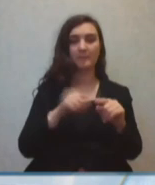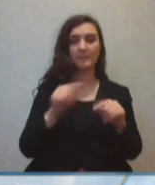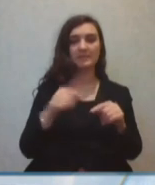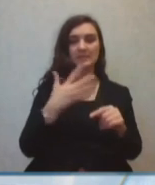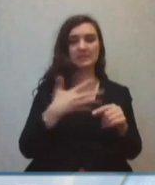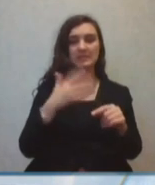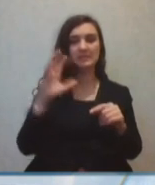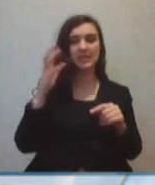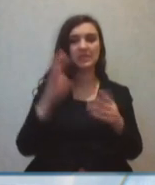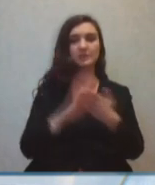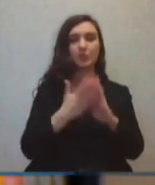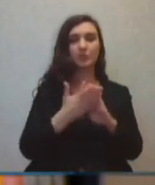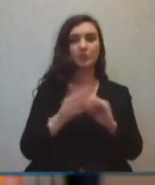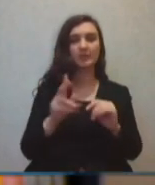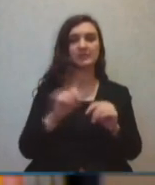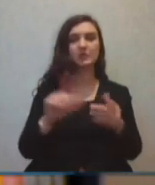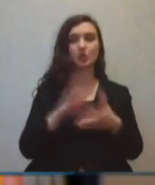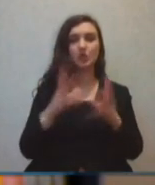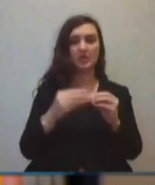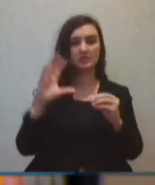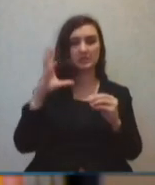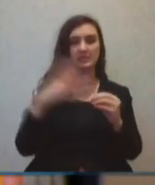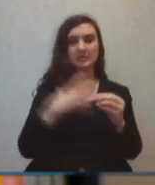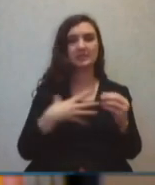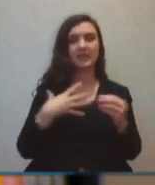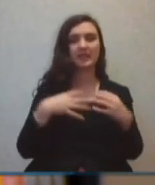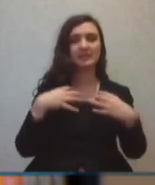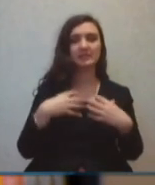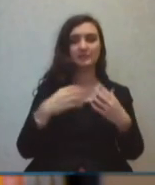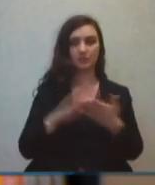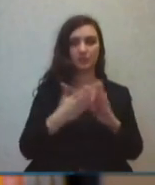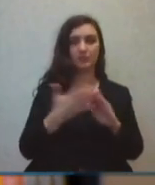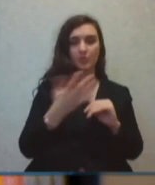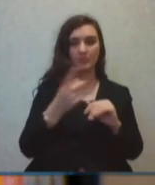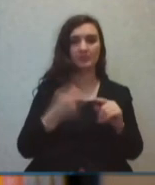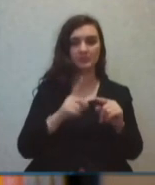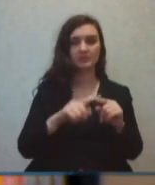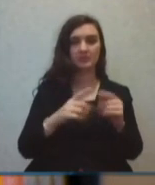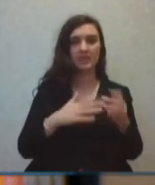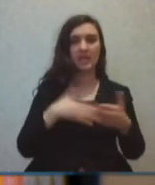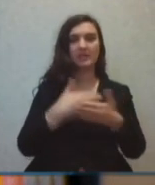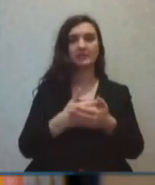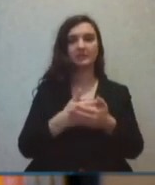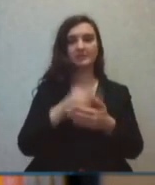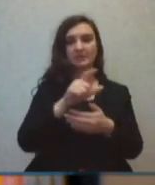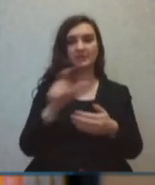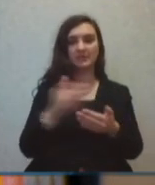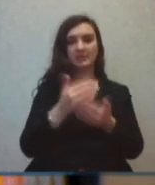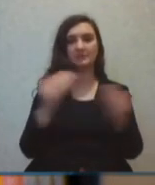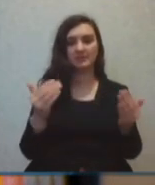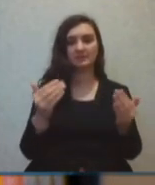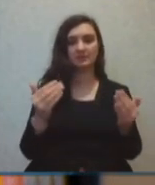სტრესული მდგომარეობა, რომელიც ზოგადი სტრესული მდგომარეობა, რომელიც აქტივებს